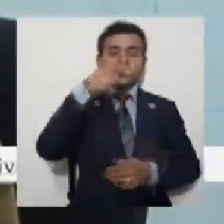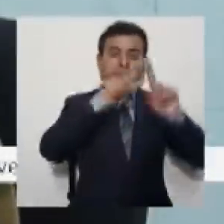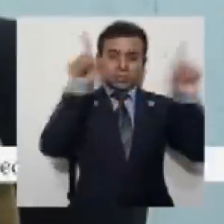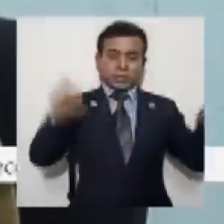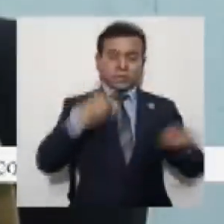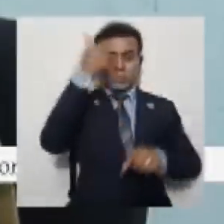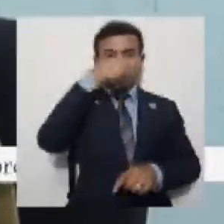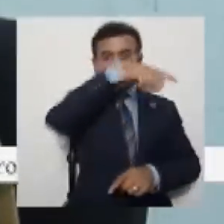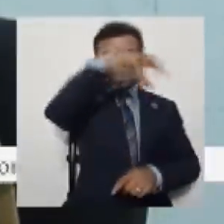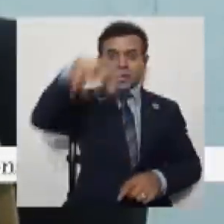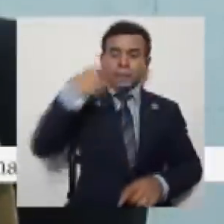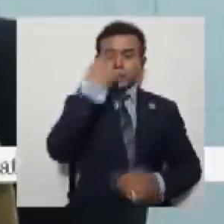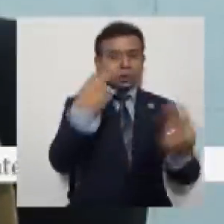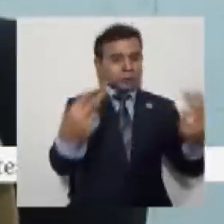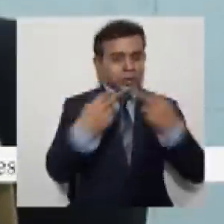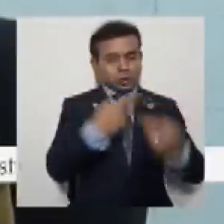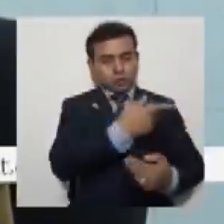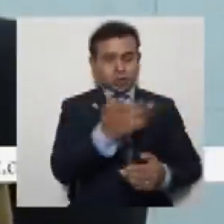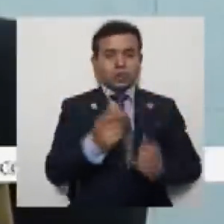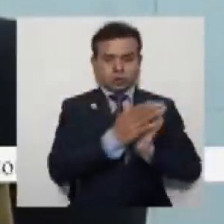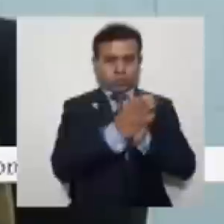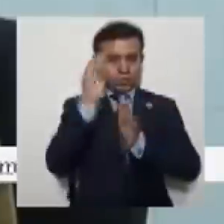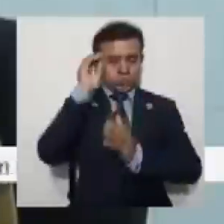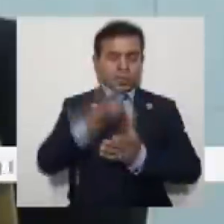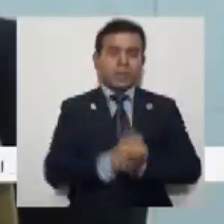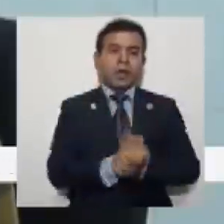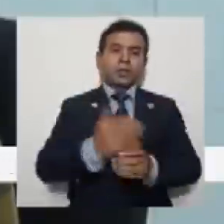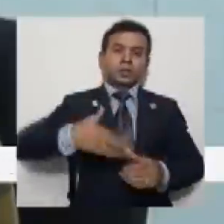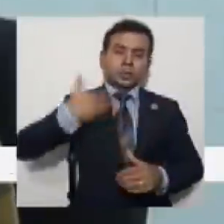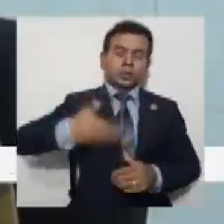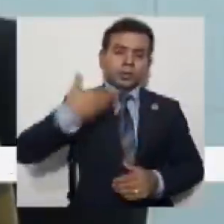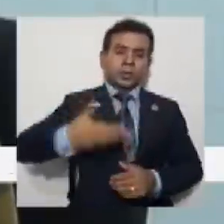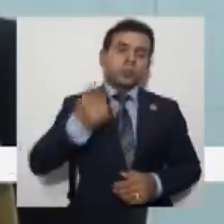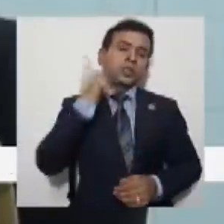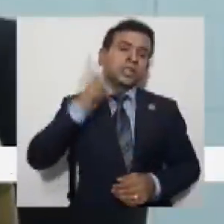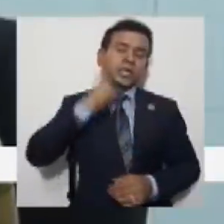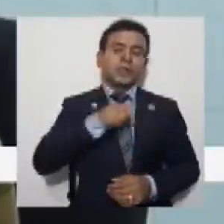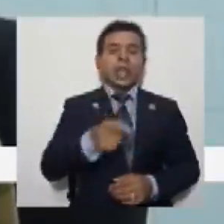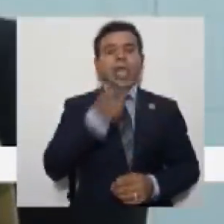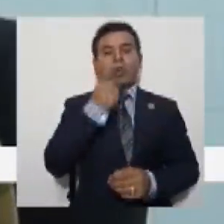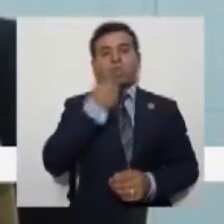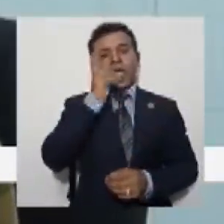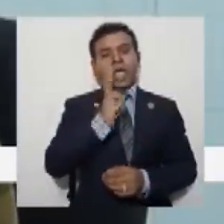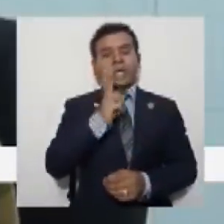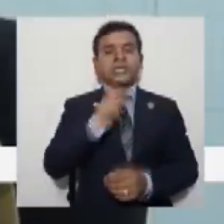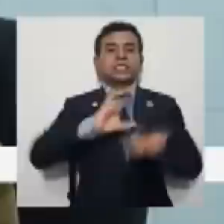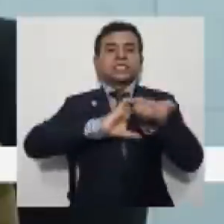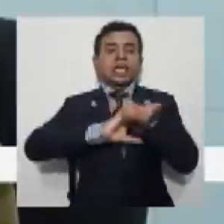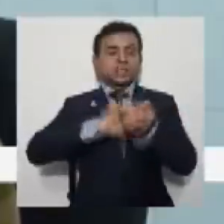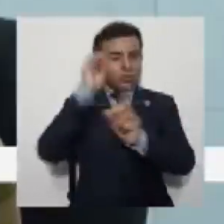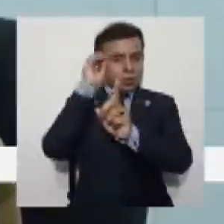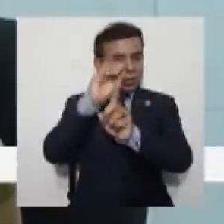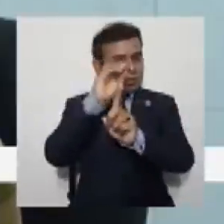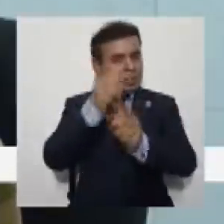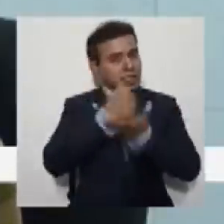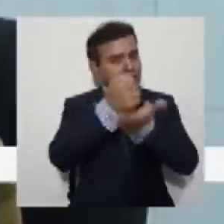নিয়মিতভাবেই স্বাস্থ্য পরামর্শ দিয়ে থাকি। আজকেও বলবো, আমাদের মাননীয় মন্ত্রীও বলেছেন যে আমাদের ঘরে থাকা খুবই